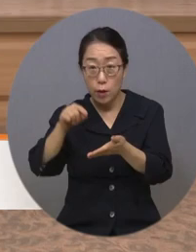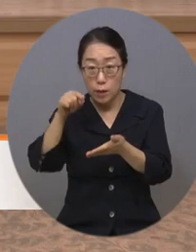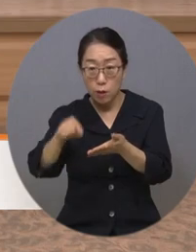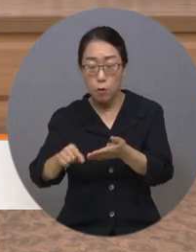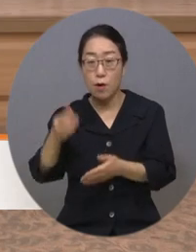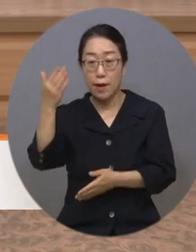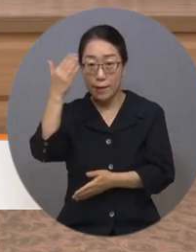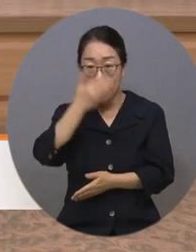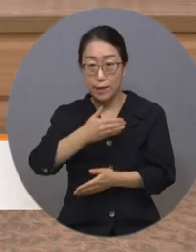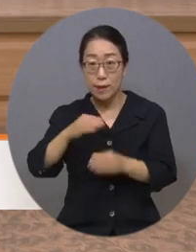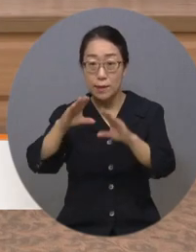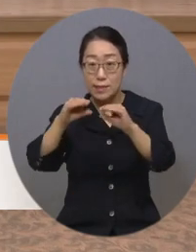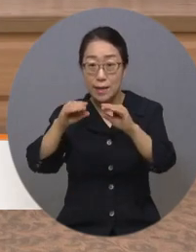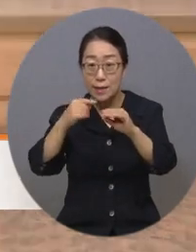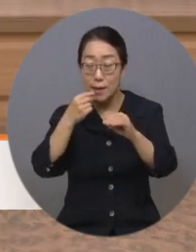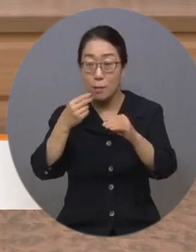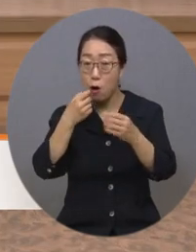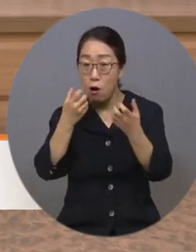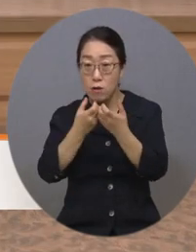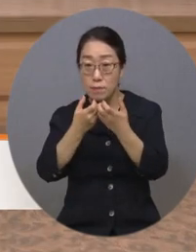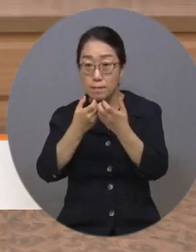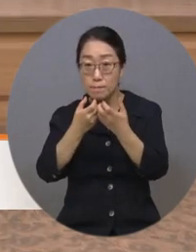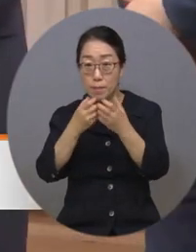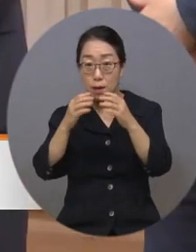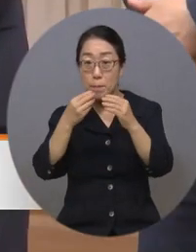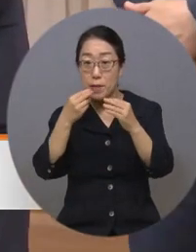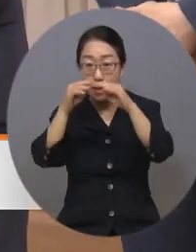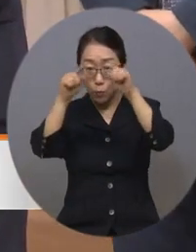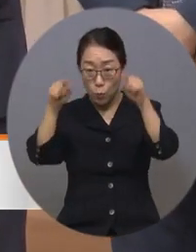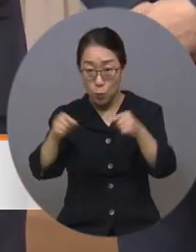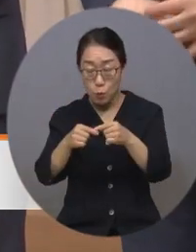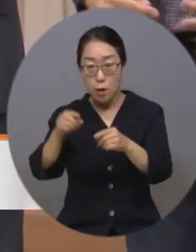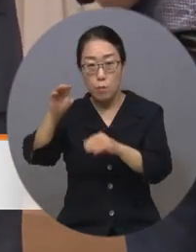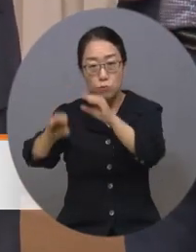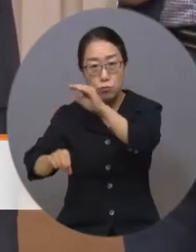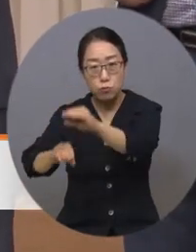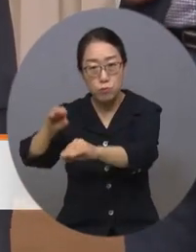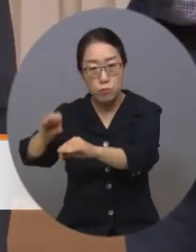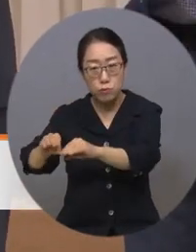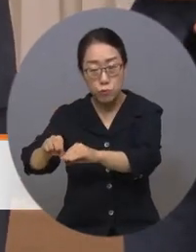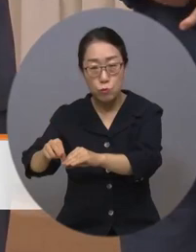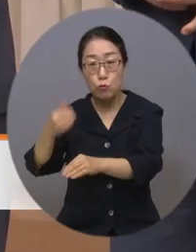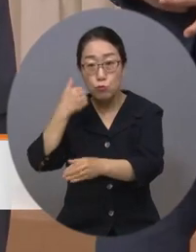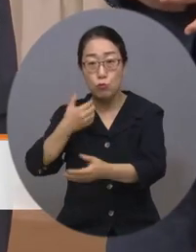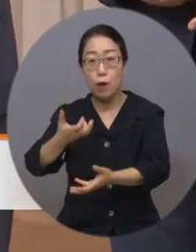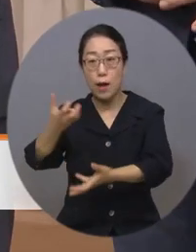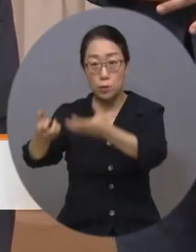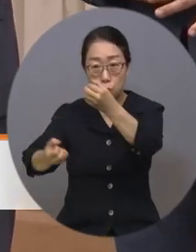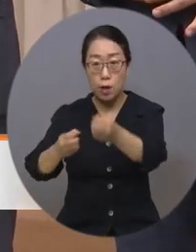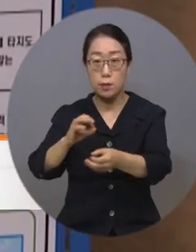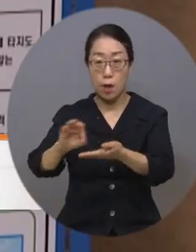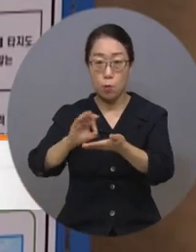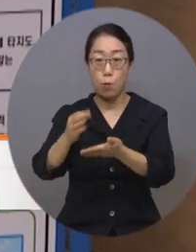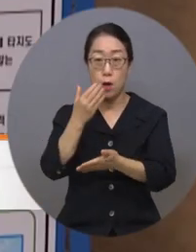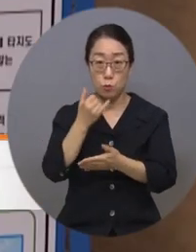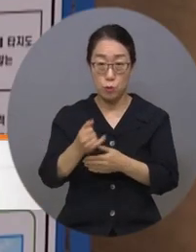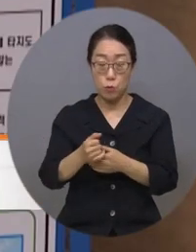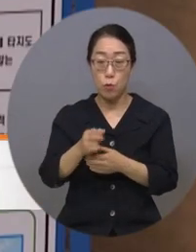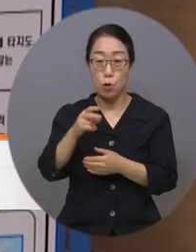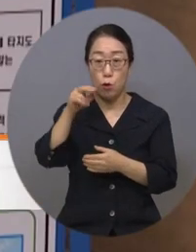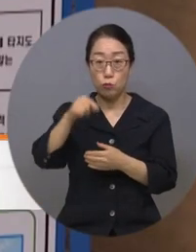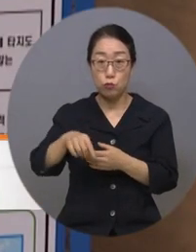깨끗한 젤타입 아이스팩을 수거박스에 내놓으면 필요한 사람 누구나 가져다 사용하는 방식이며